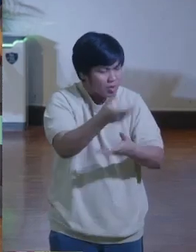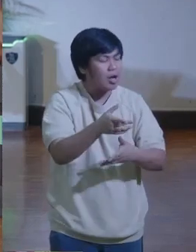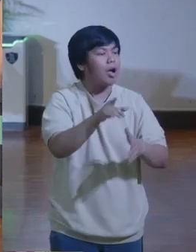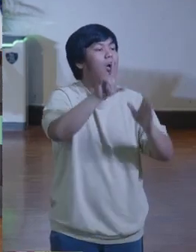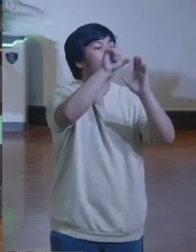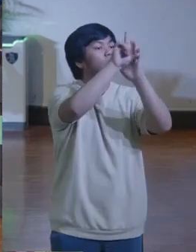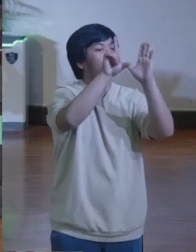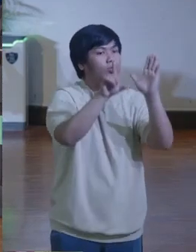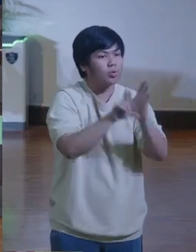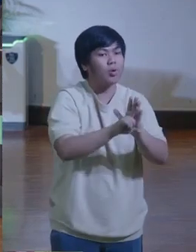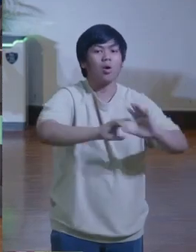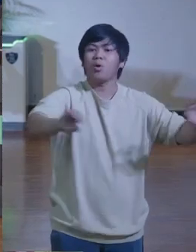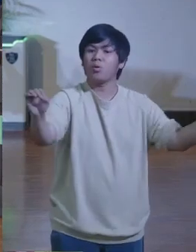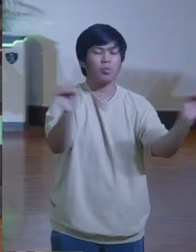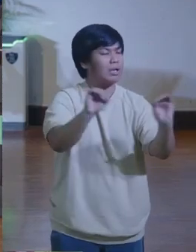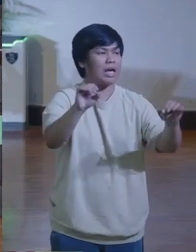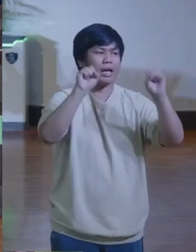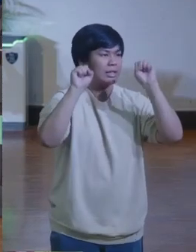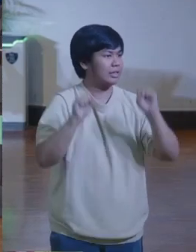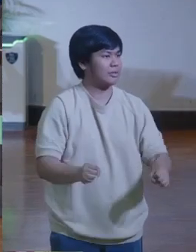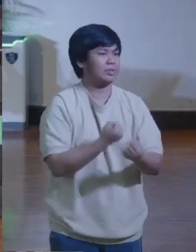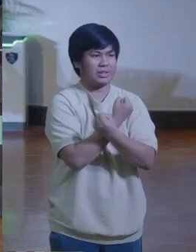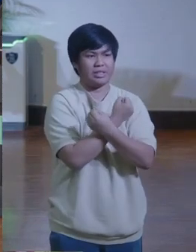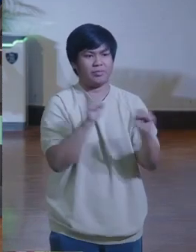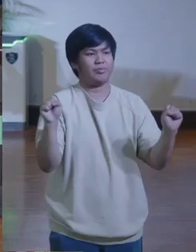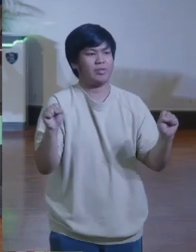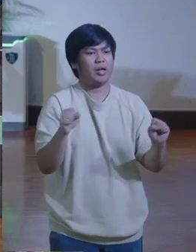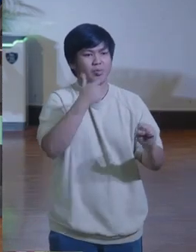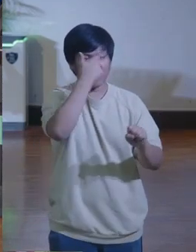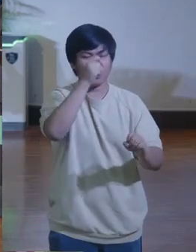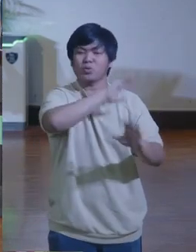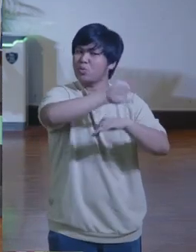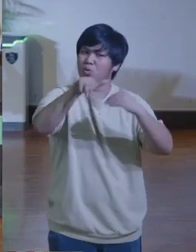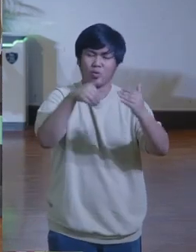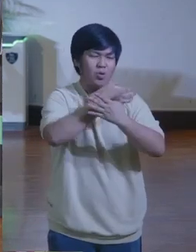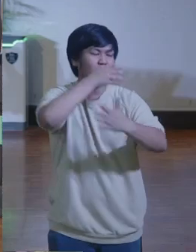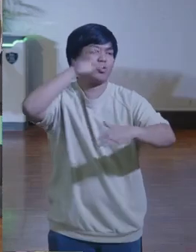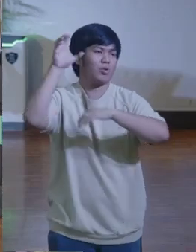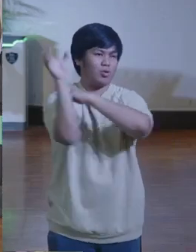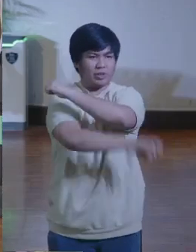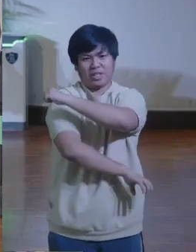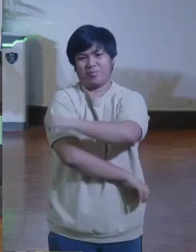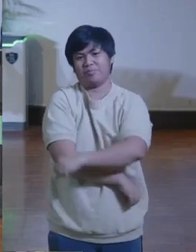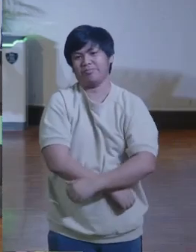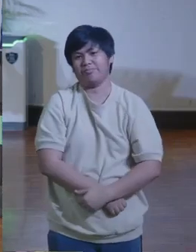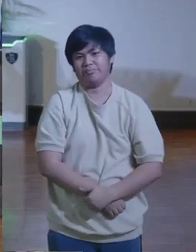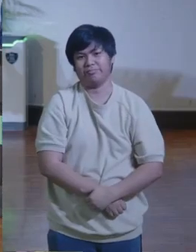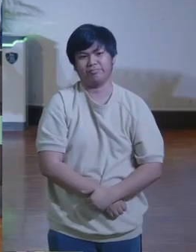of the law, no one will be justified. No one.